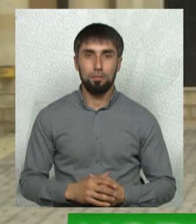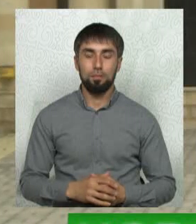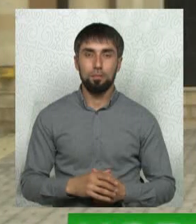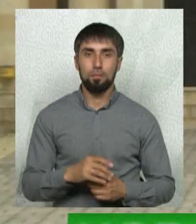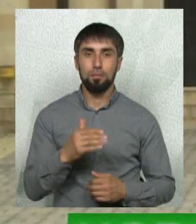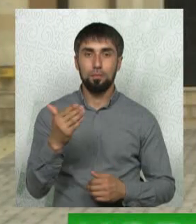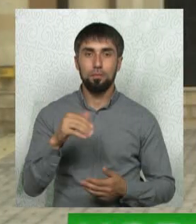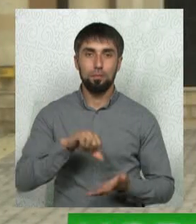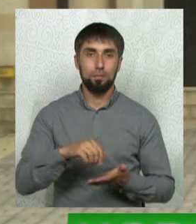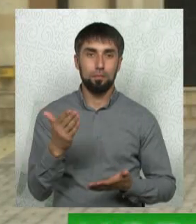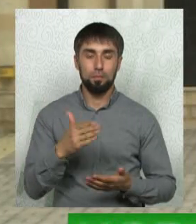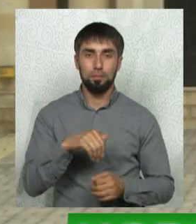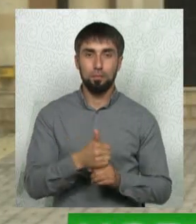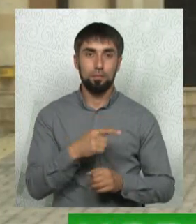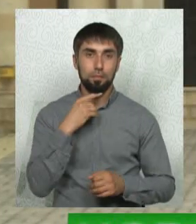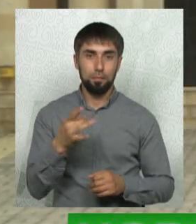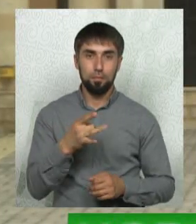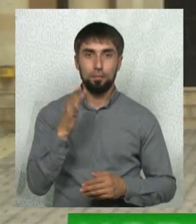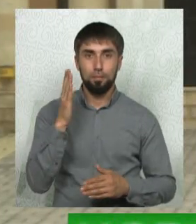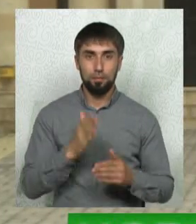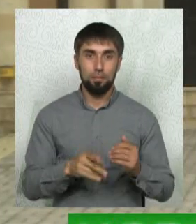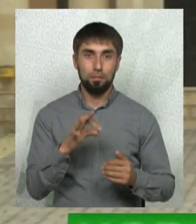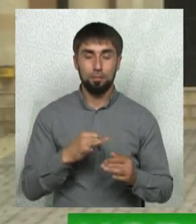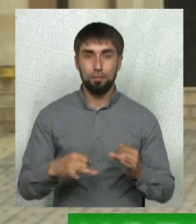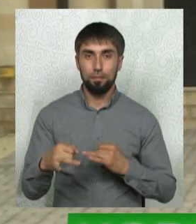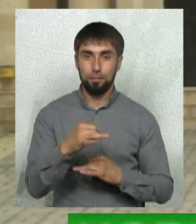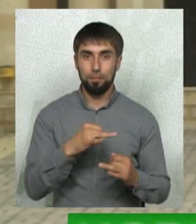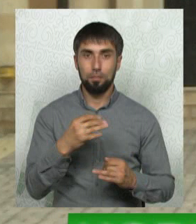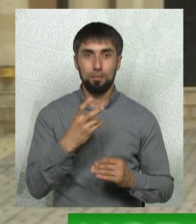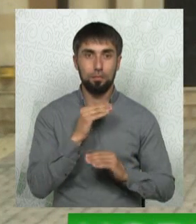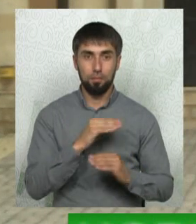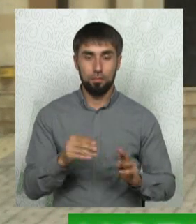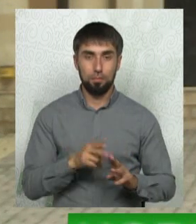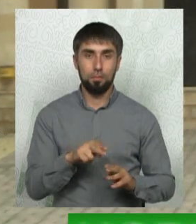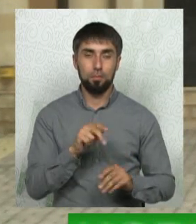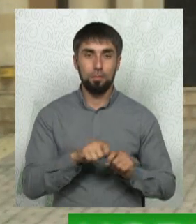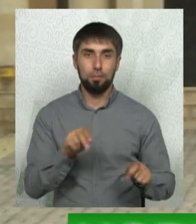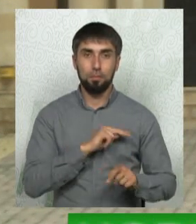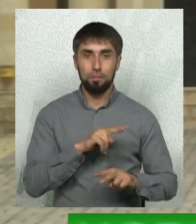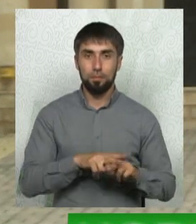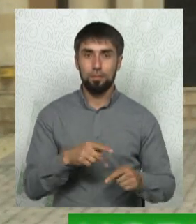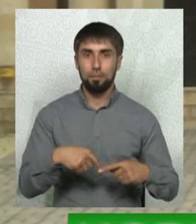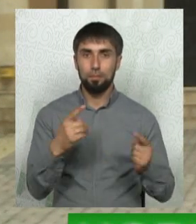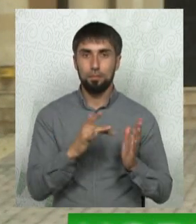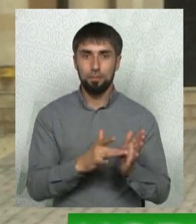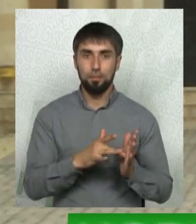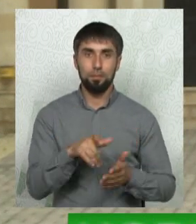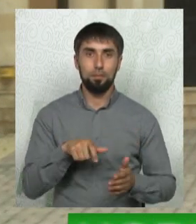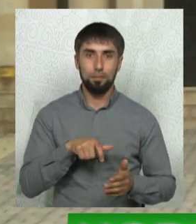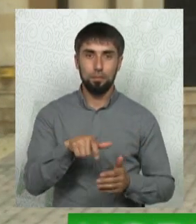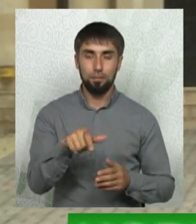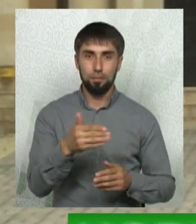Послание главы Ингушетии Народному собранию завершилось, но обсуждения не утихают. Создание рабочих мест, развитие туризма,